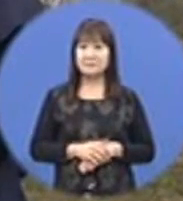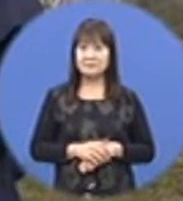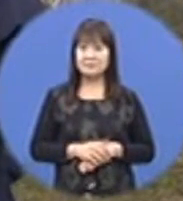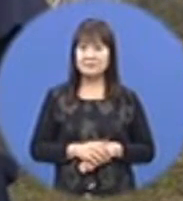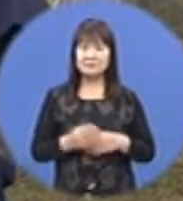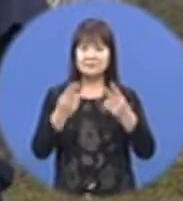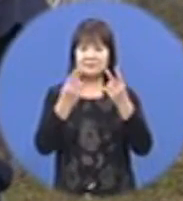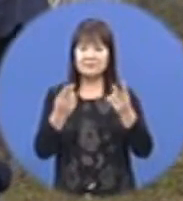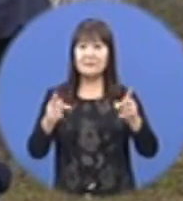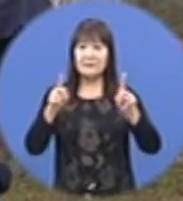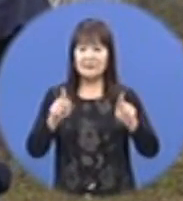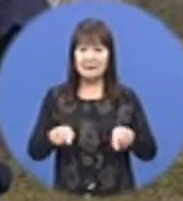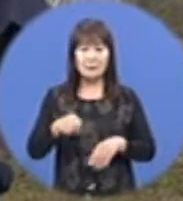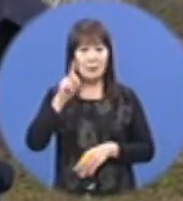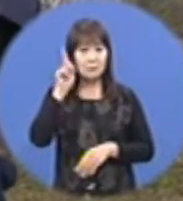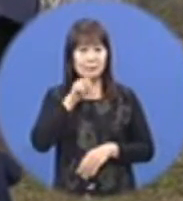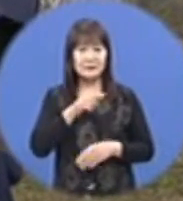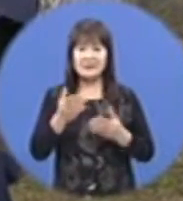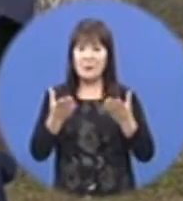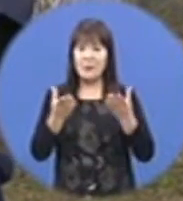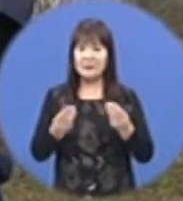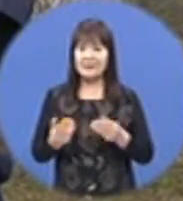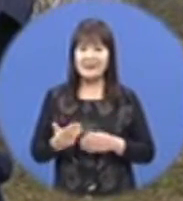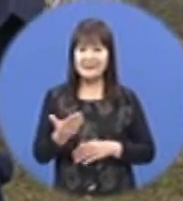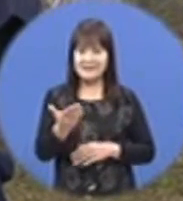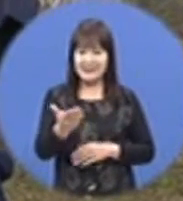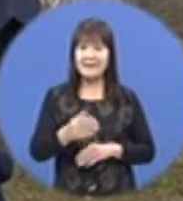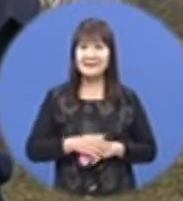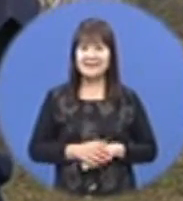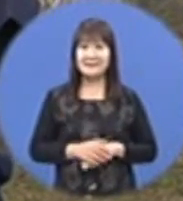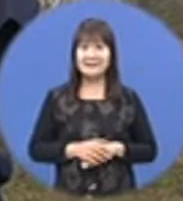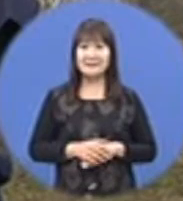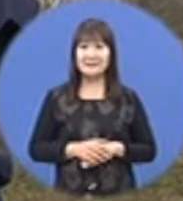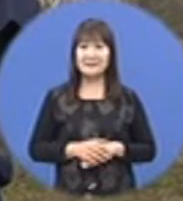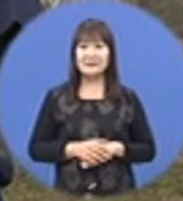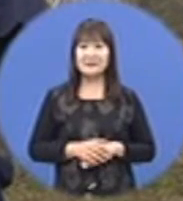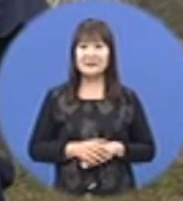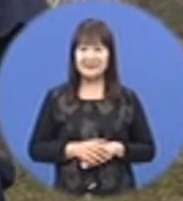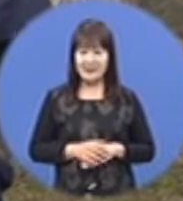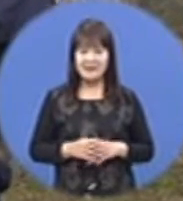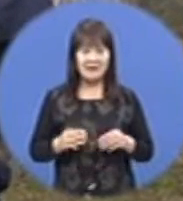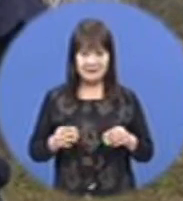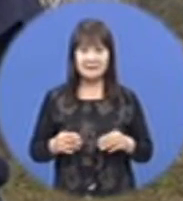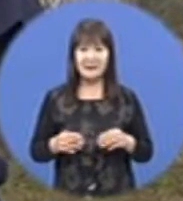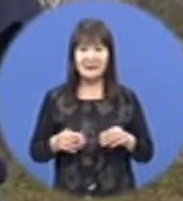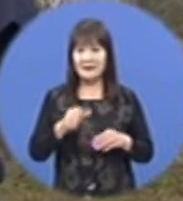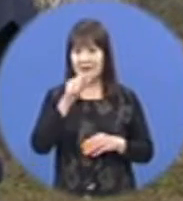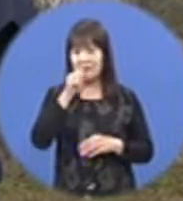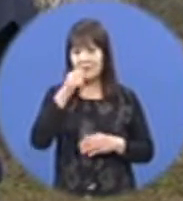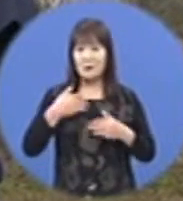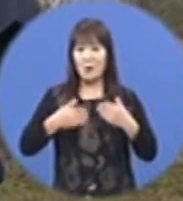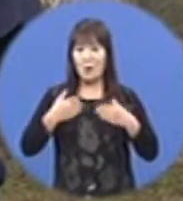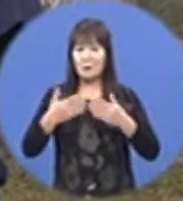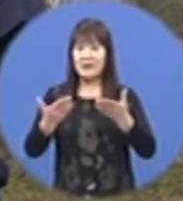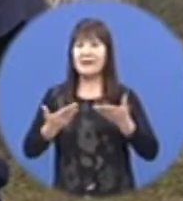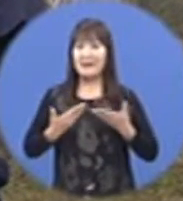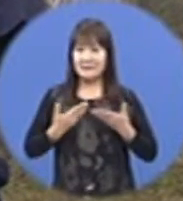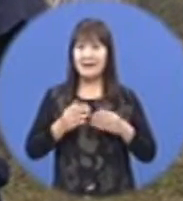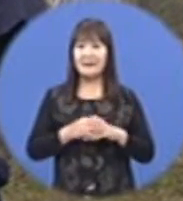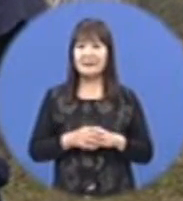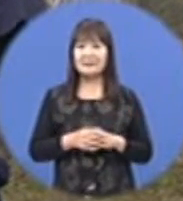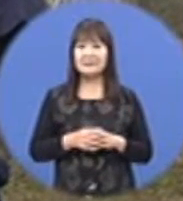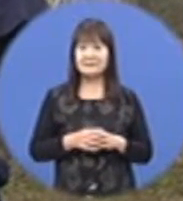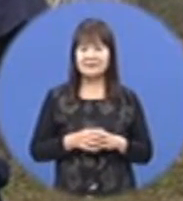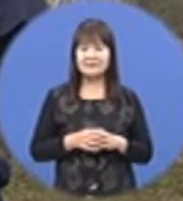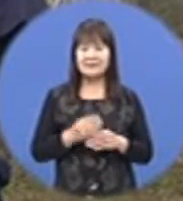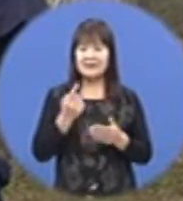イベントが無事に終了しましたが、いかがでしたか。 はい、大変ご好評いただきまして、参加者の方はもちろん観